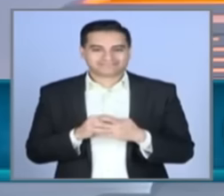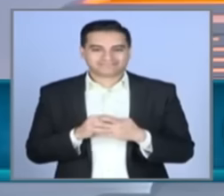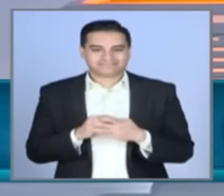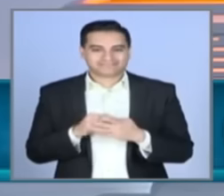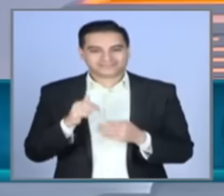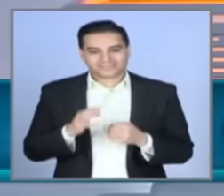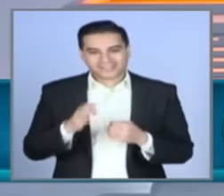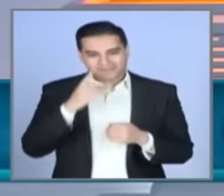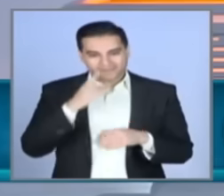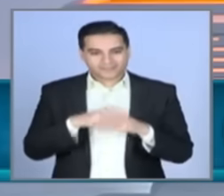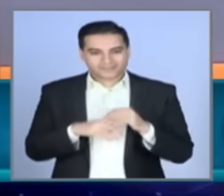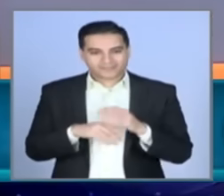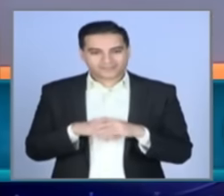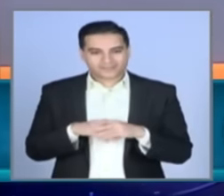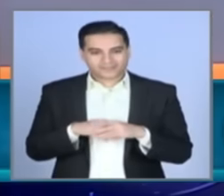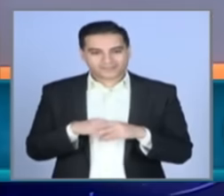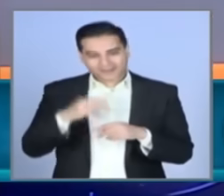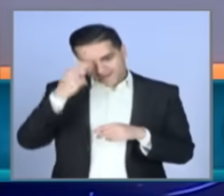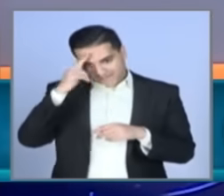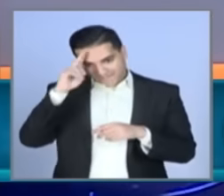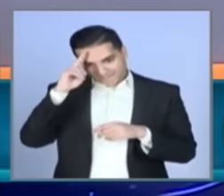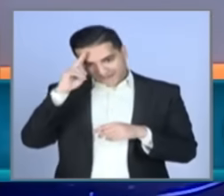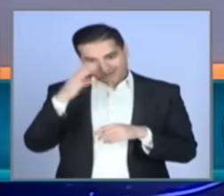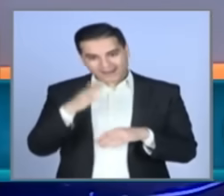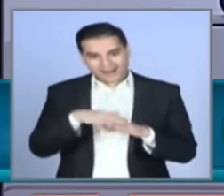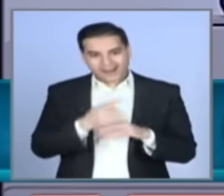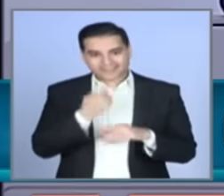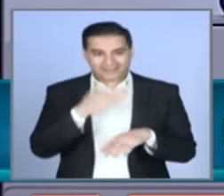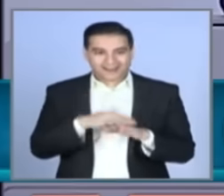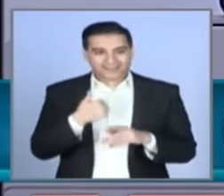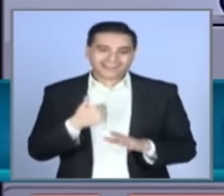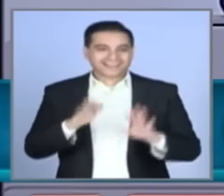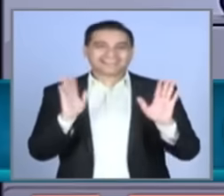في إجابة؟ أيوة. من قساك عليا. يا سلام.